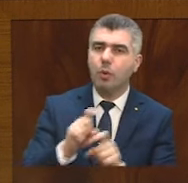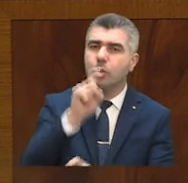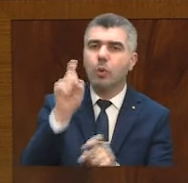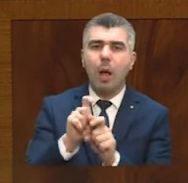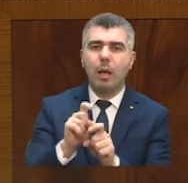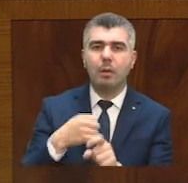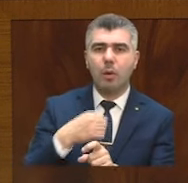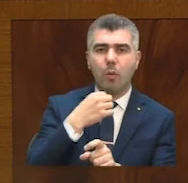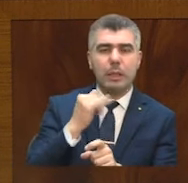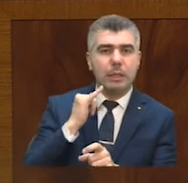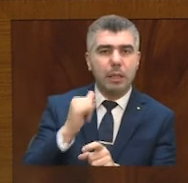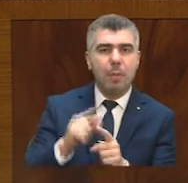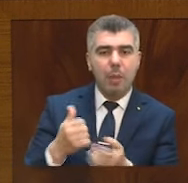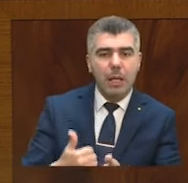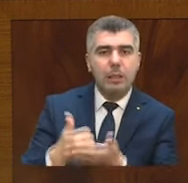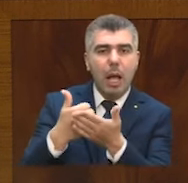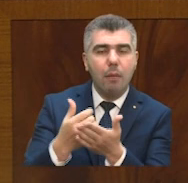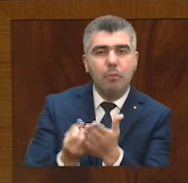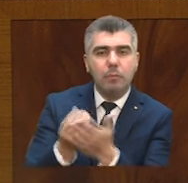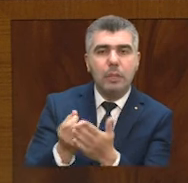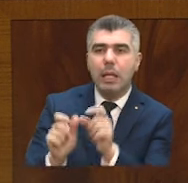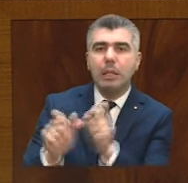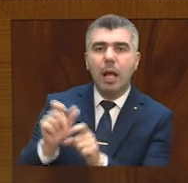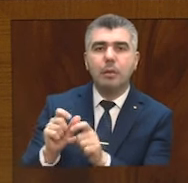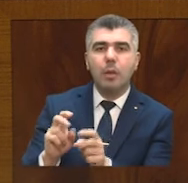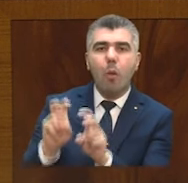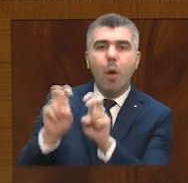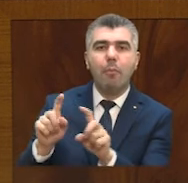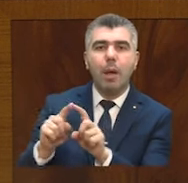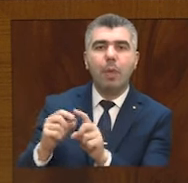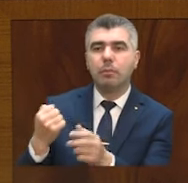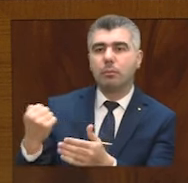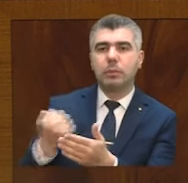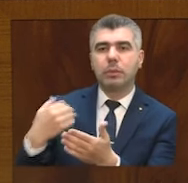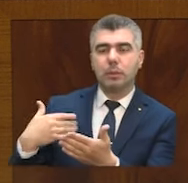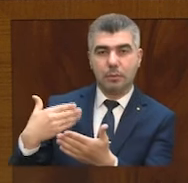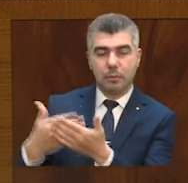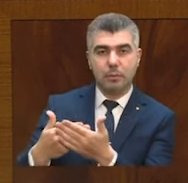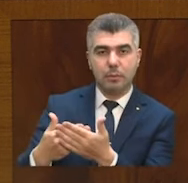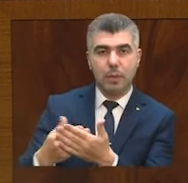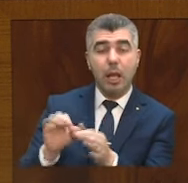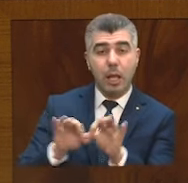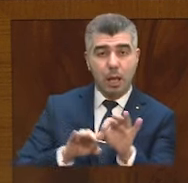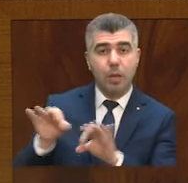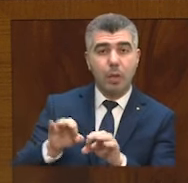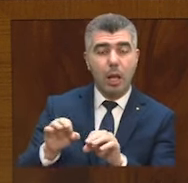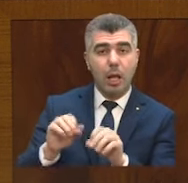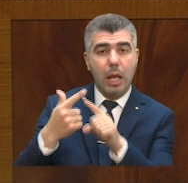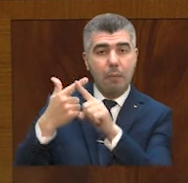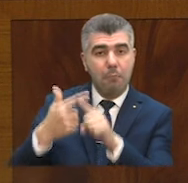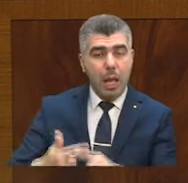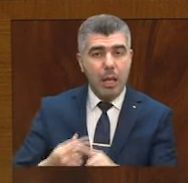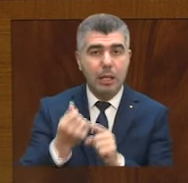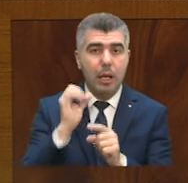تتحدثون اليوم عن الدعم المدرسه لت تعويض تلاميذ من هذا الهض المدرسي هو هذا اجراء عنده كلفه ماليه وعنده كلفه علميه